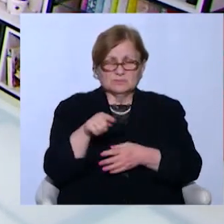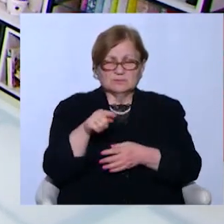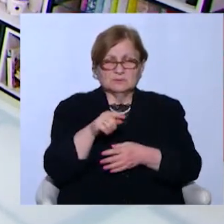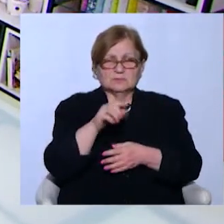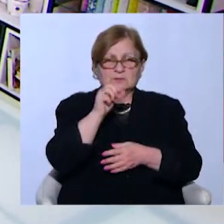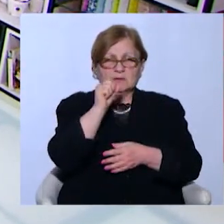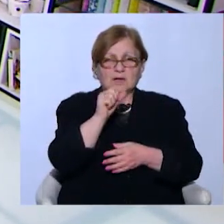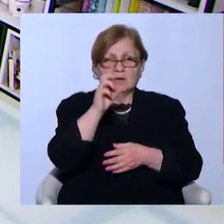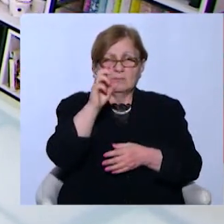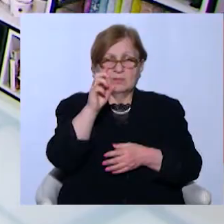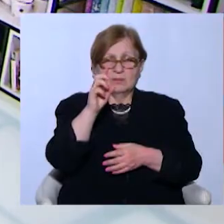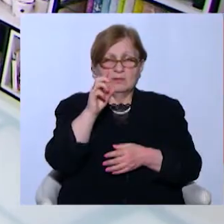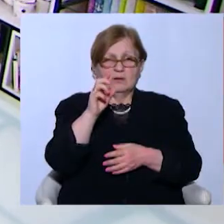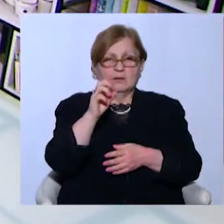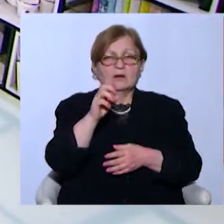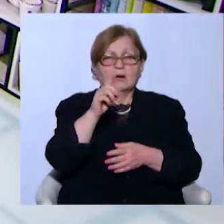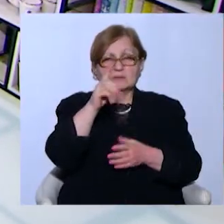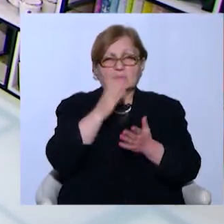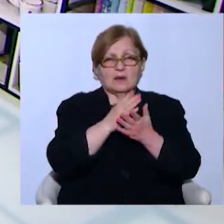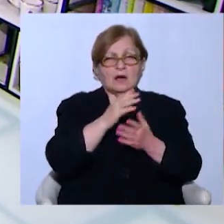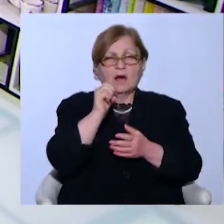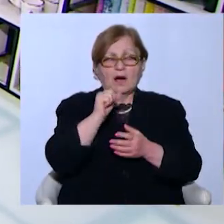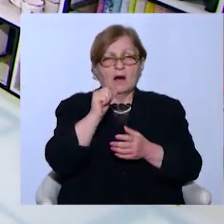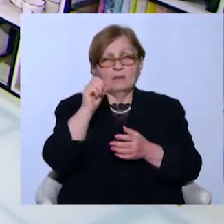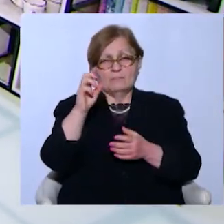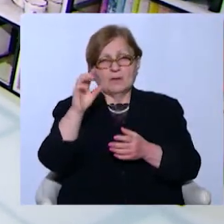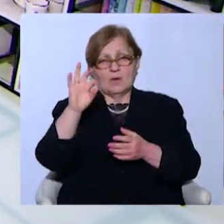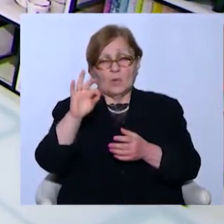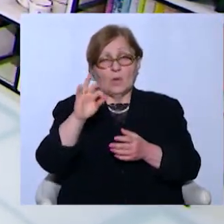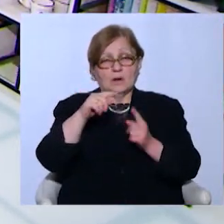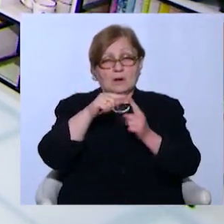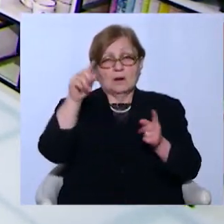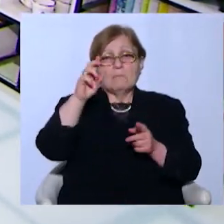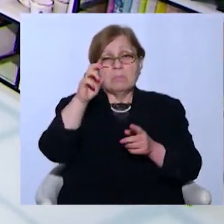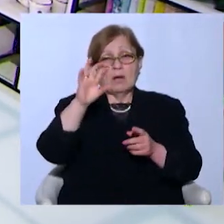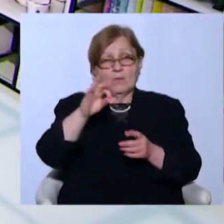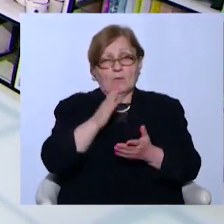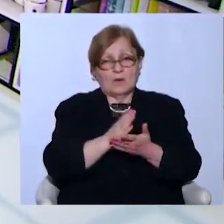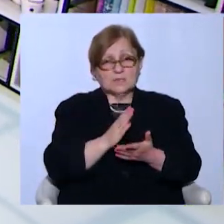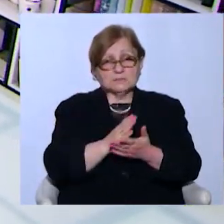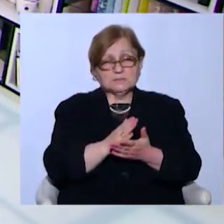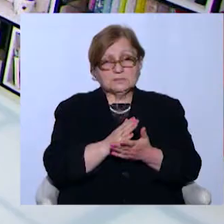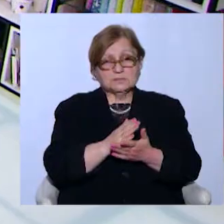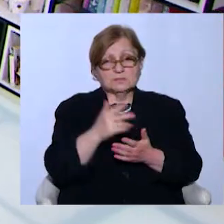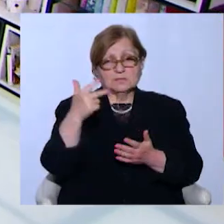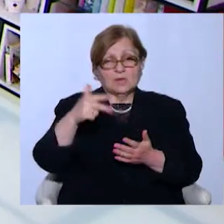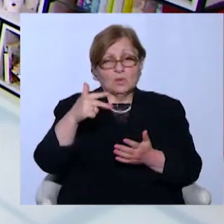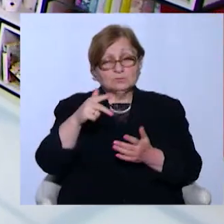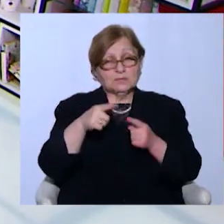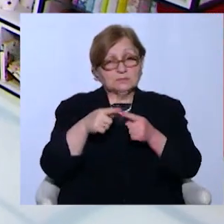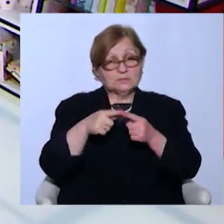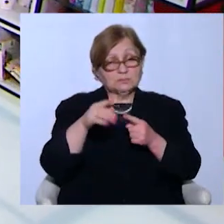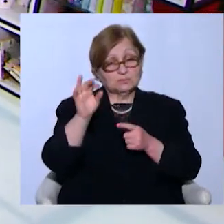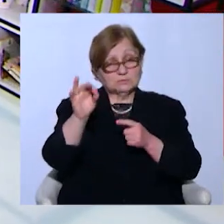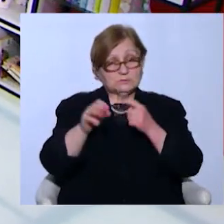ABO სამკუთხედში. როგორც ხედავთ, BO არის რადიუსი. ABO სამკუთხედში BO არის 30 გრადუსიანი